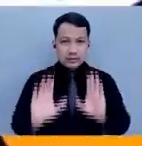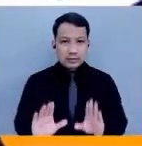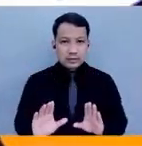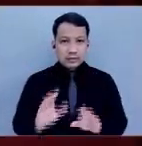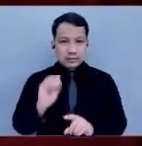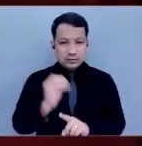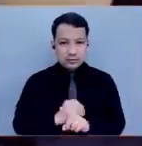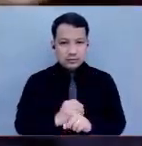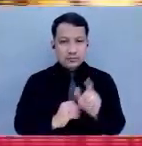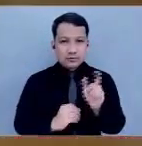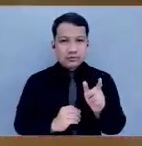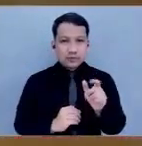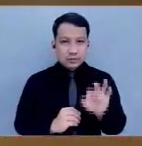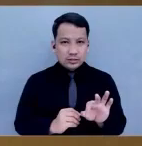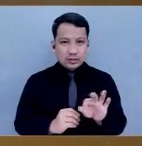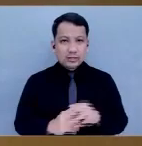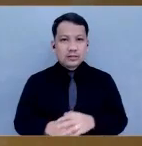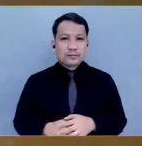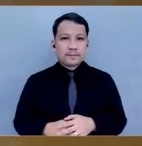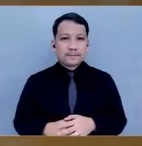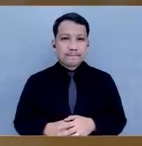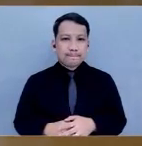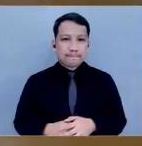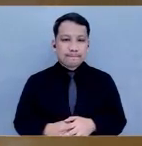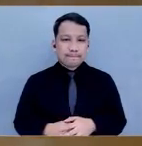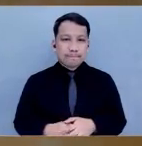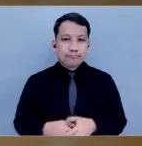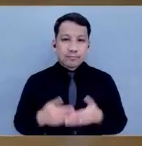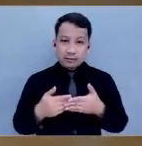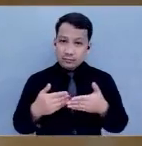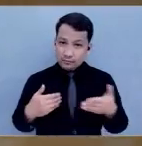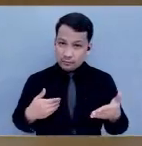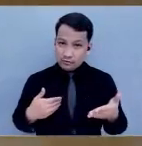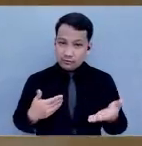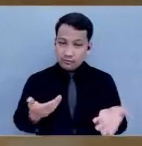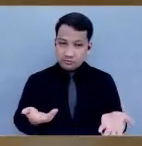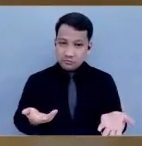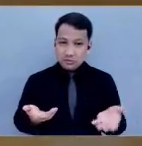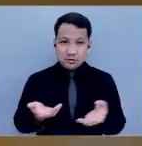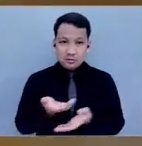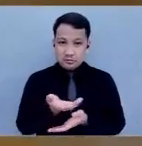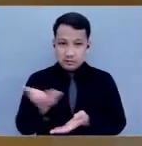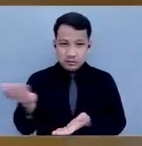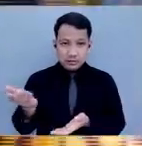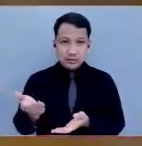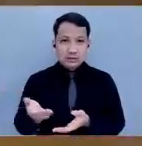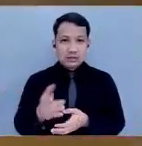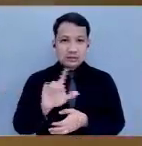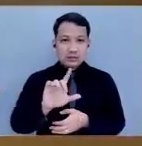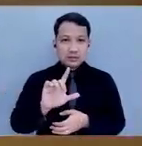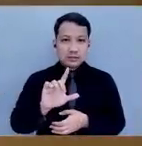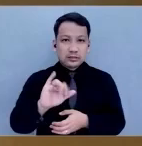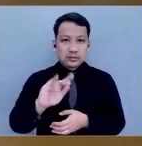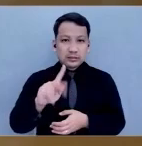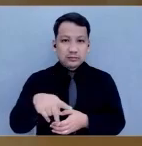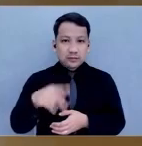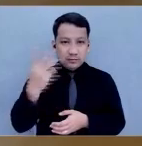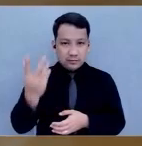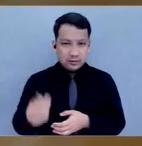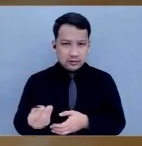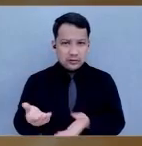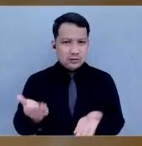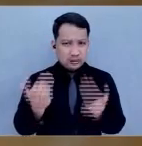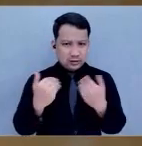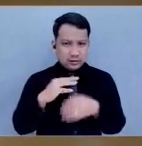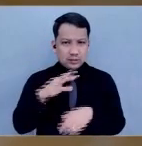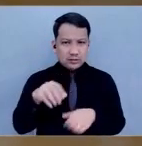October 29. Pero bago yan, para sa mga kapatid natin sa Lipa, Batangas, makisaya sa